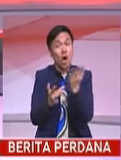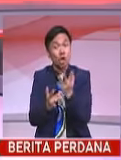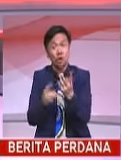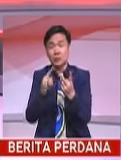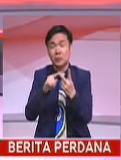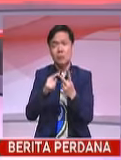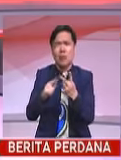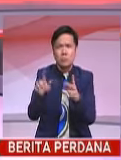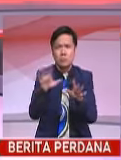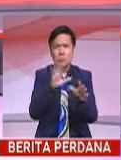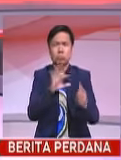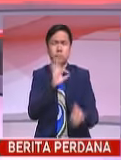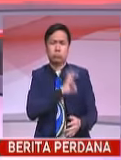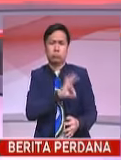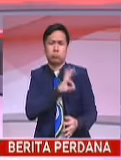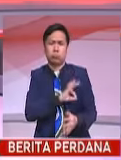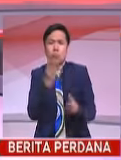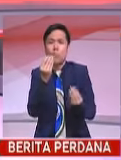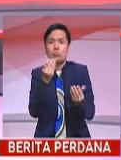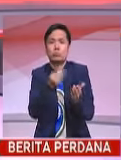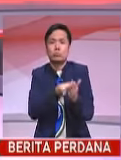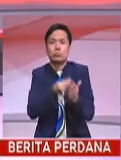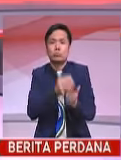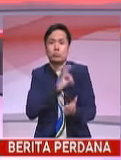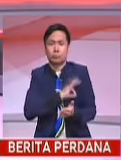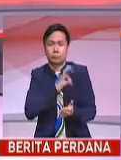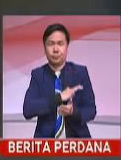sebagai sumber pendapatan baharu.